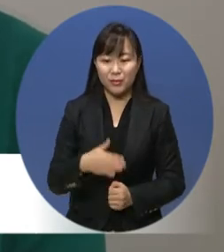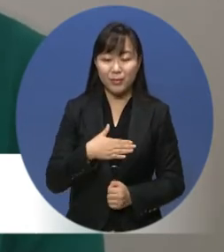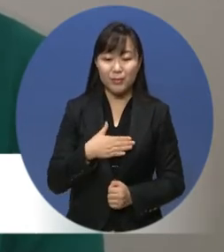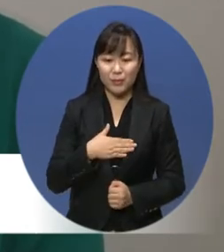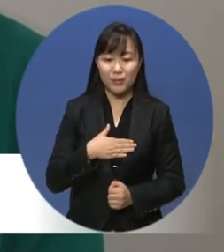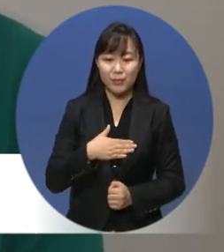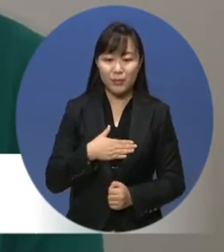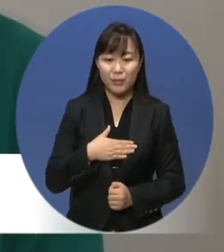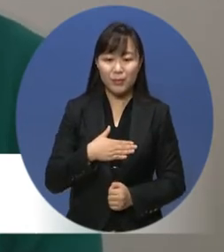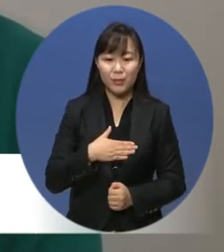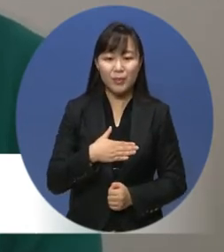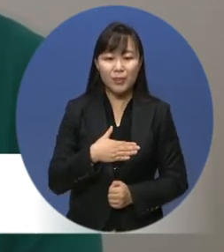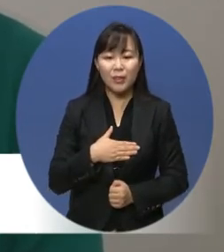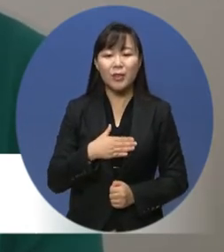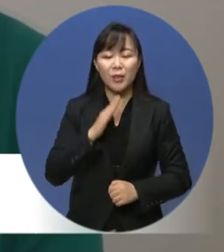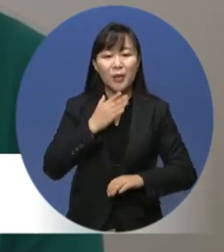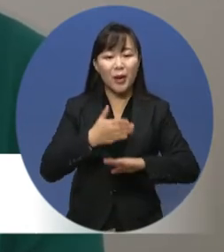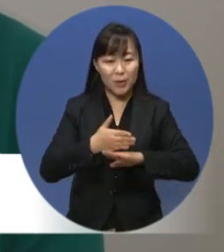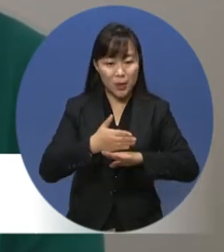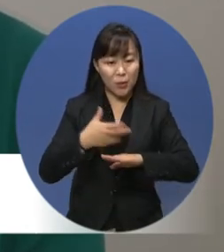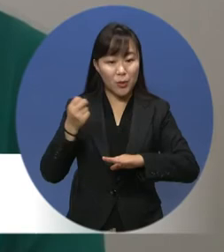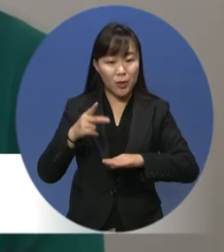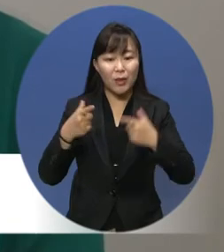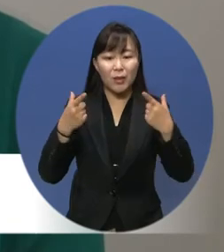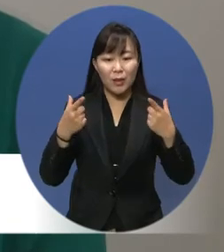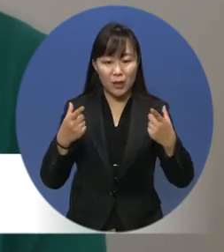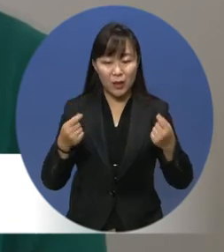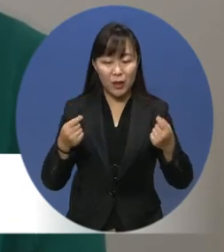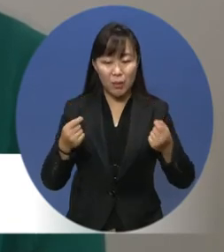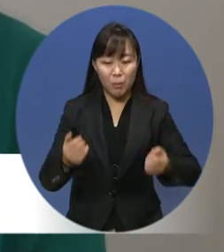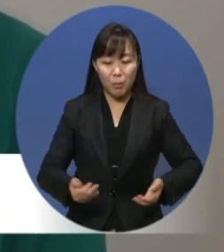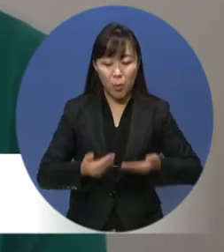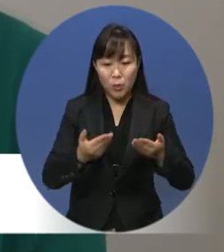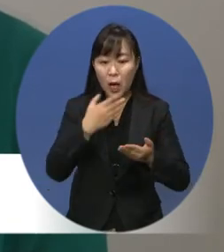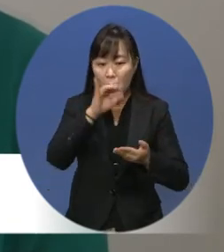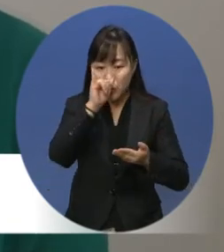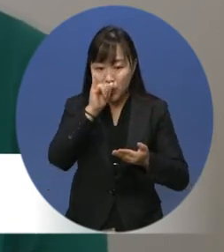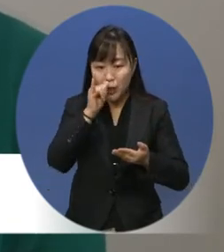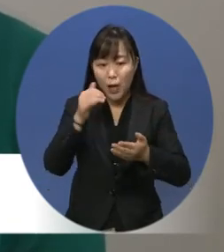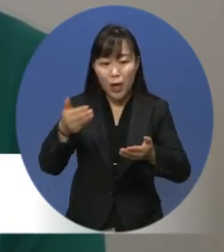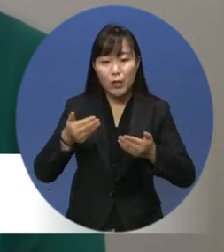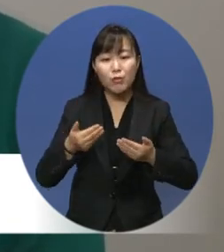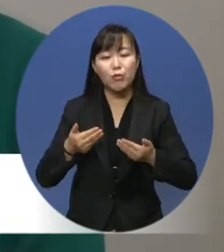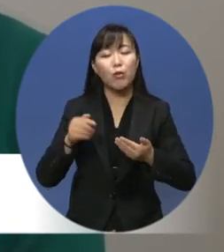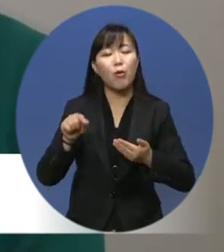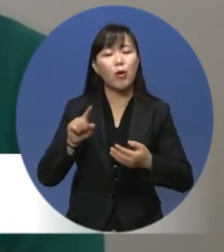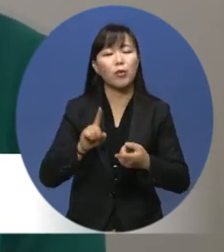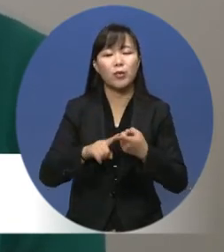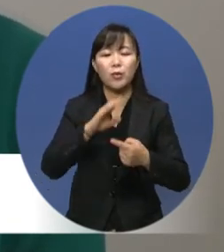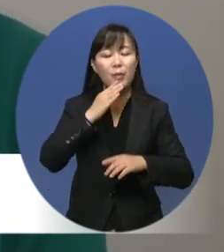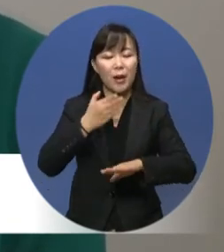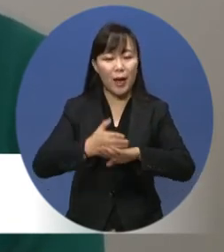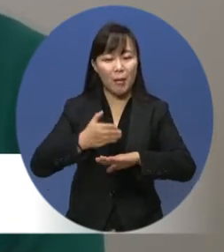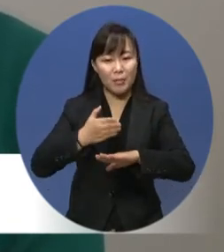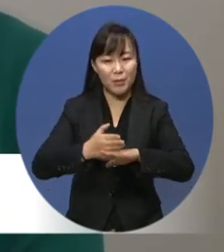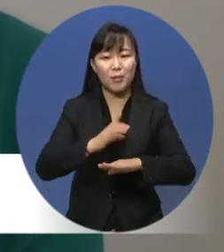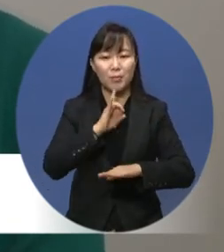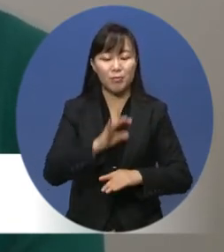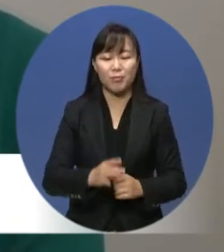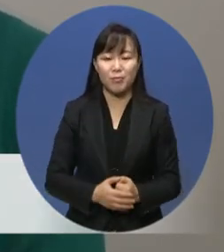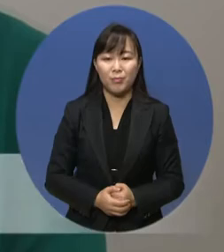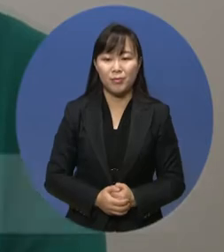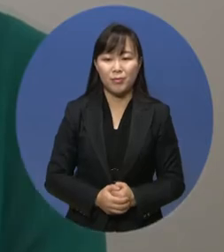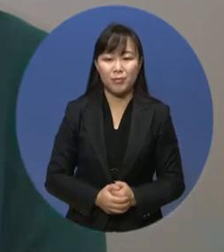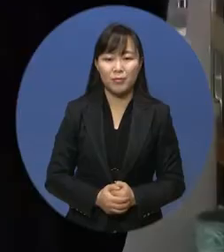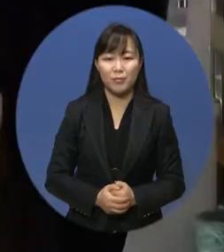그냥 너무너무 감사하고요. 저한테 이렇게 할 수 있게 해주신 게 너무 감사한 그런